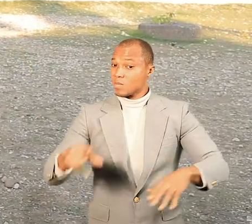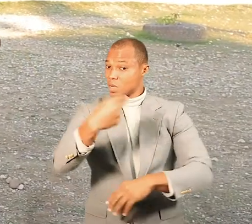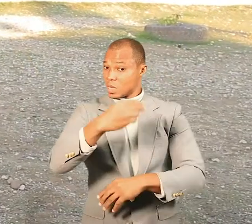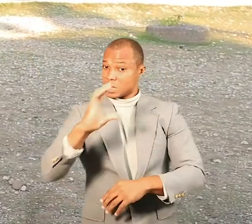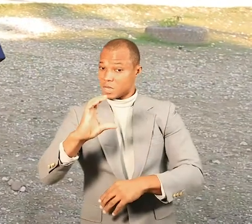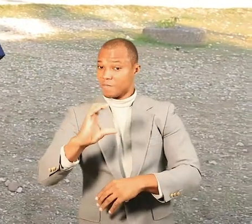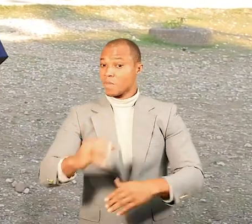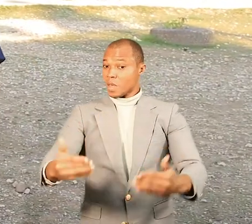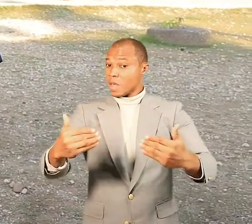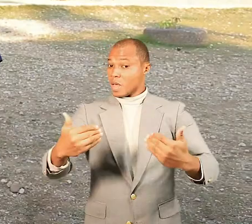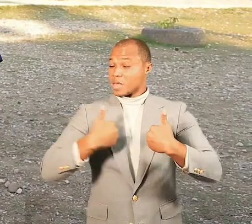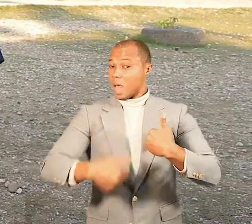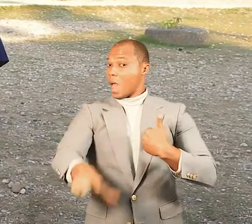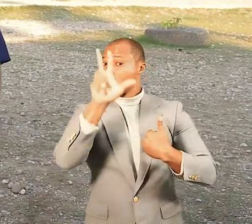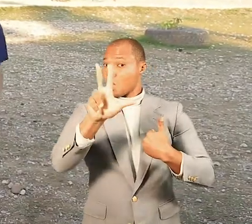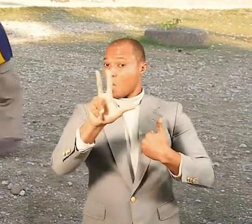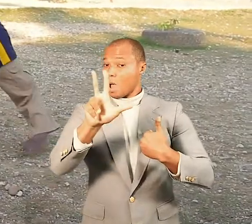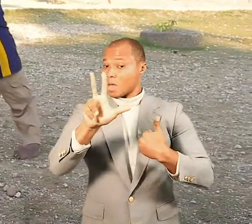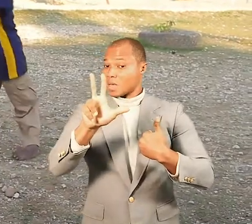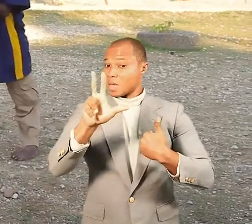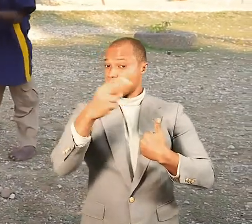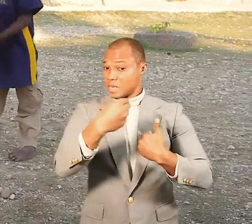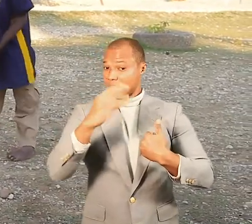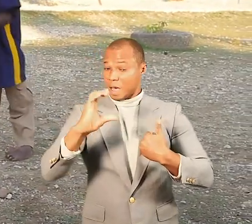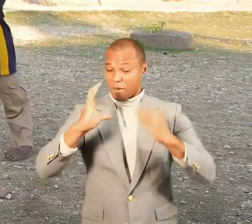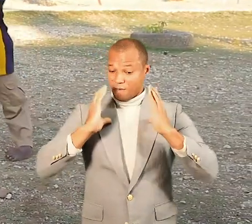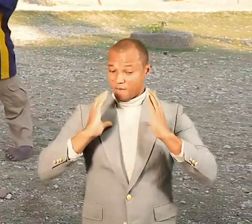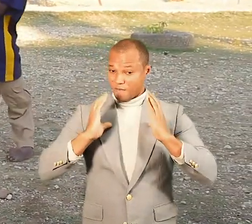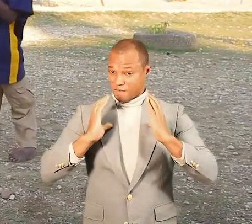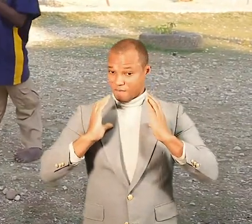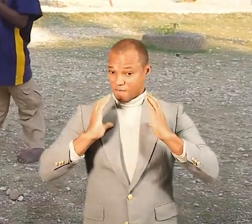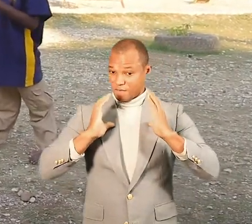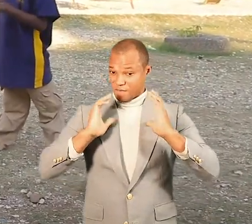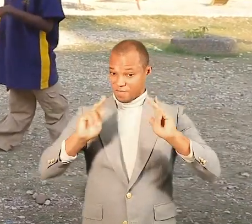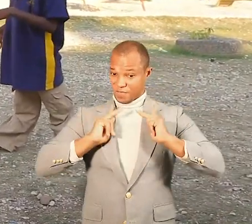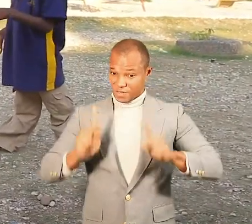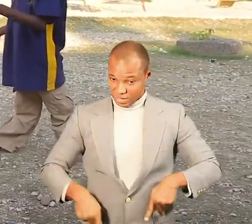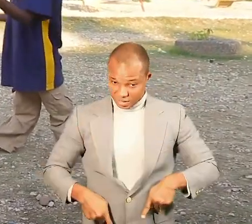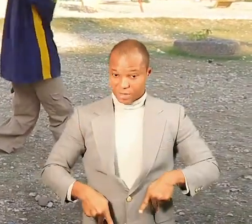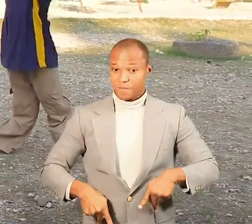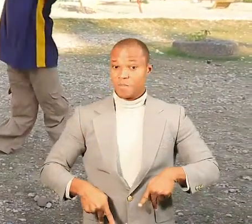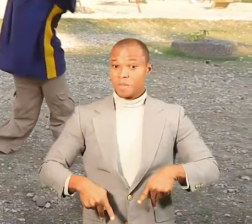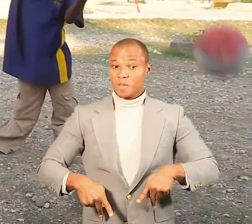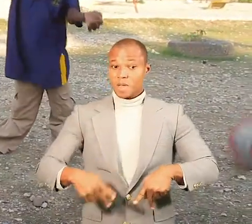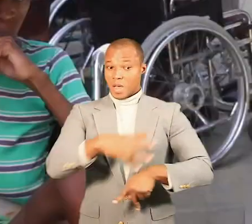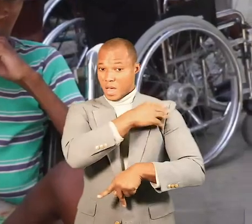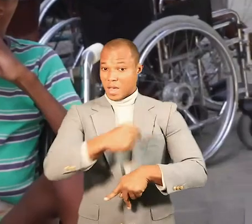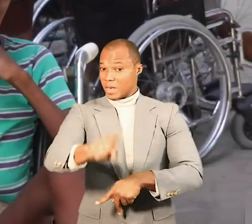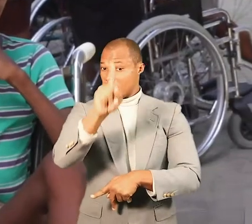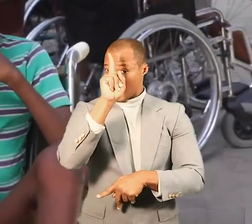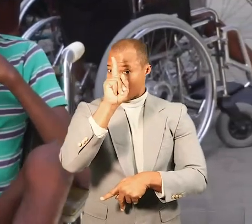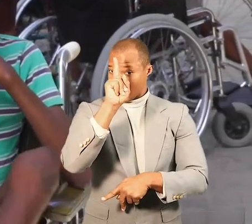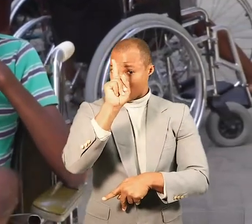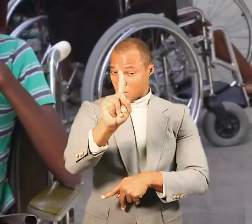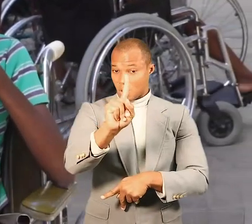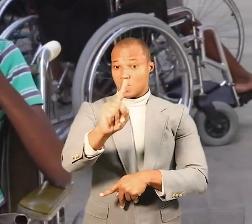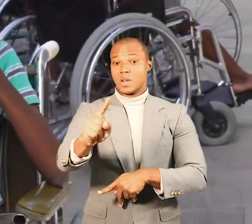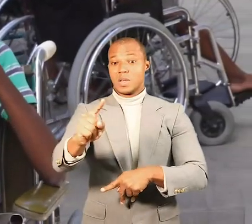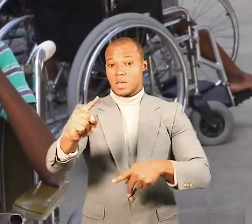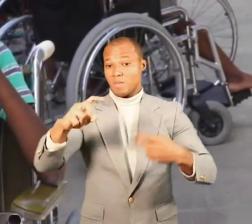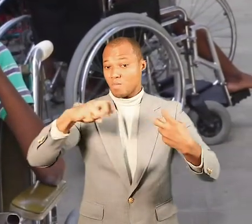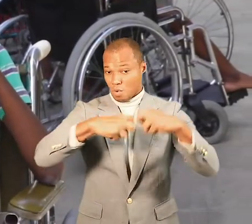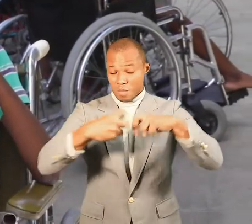gagnons 3 physiques. Il y a un qui est un petit peu mental parce que le langage n'est pas vraiment très développé. Au commencement, nous avons commencé